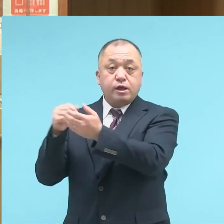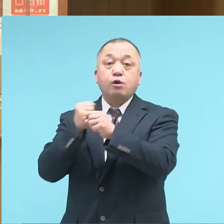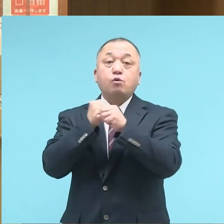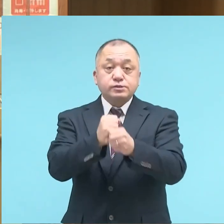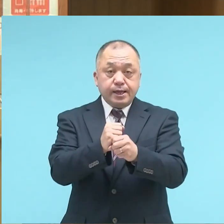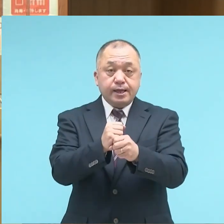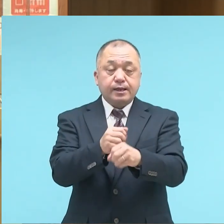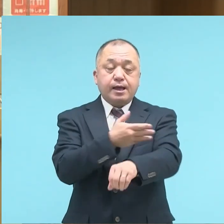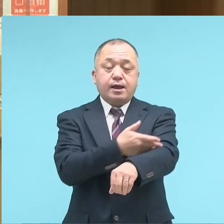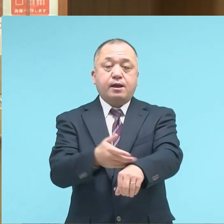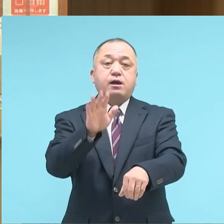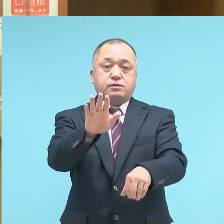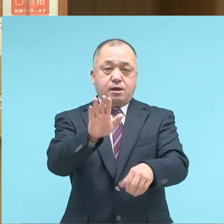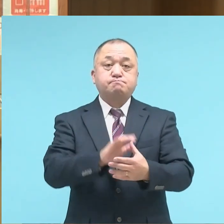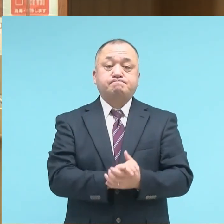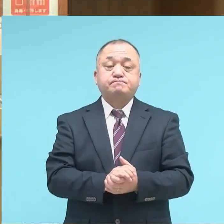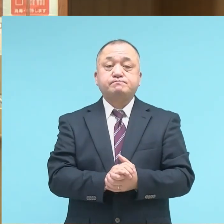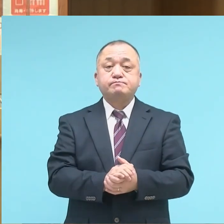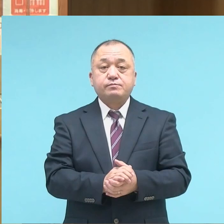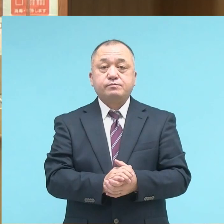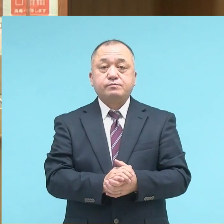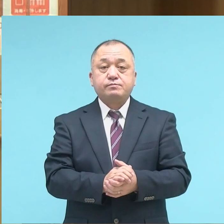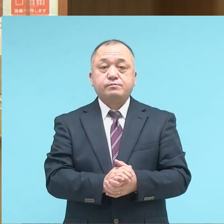流れでありますので、こういった